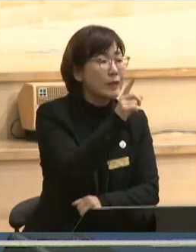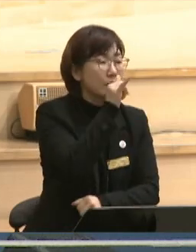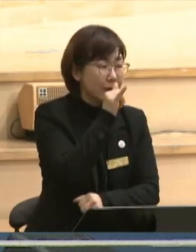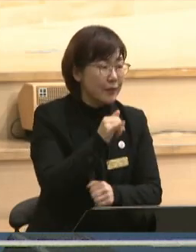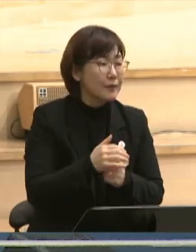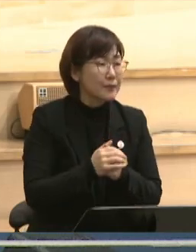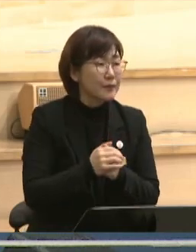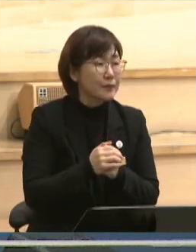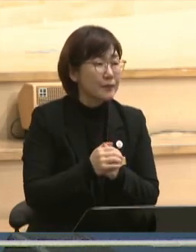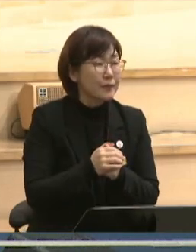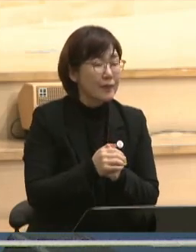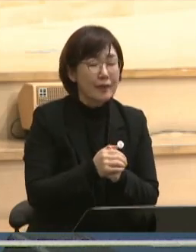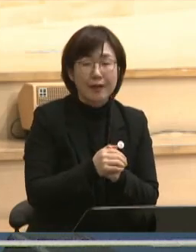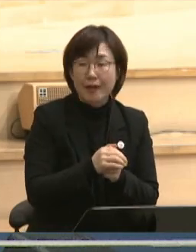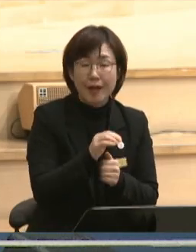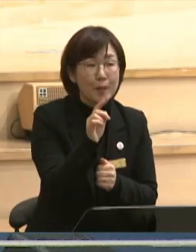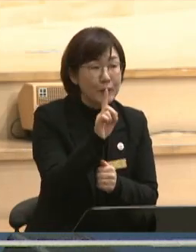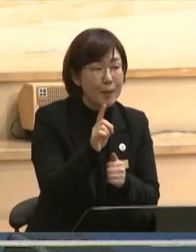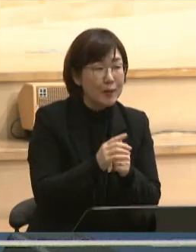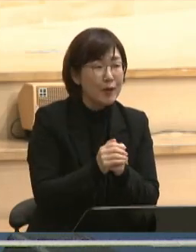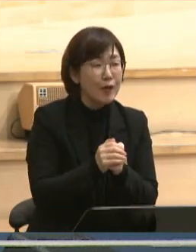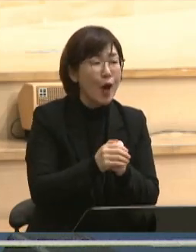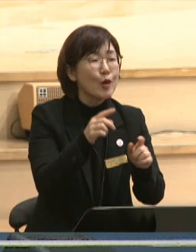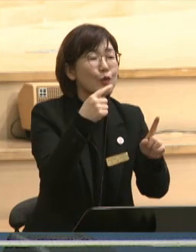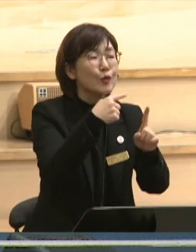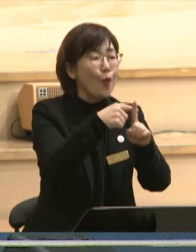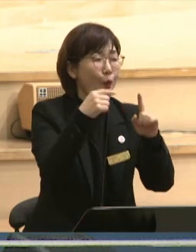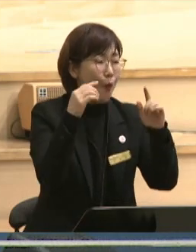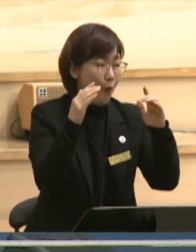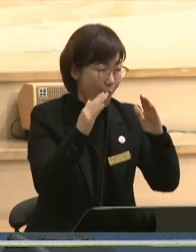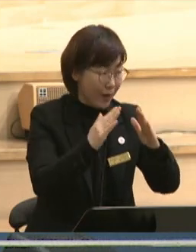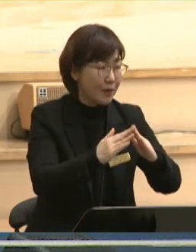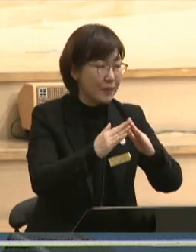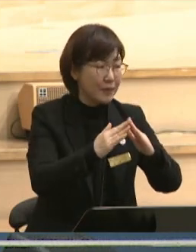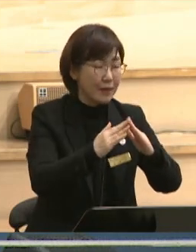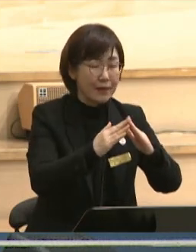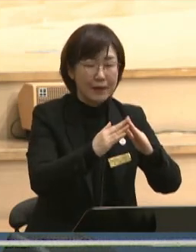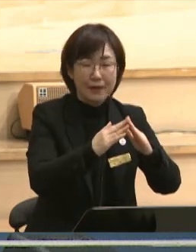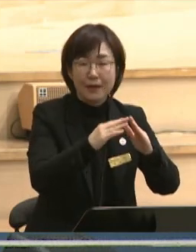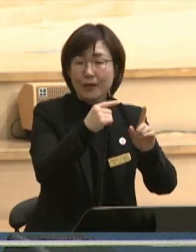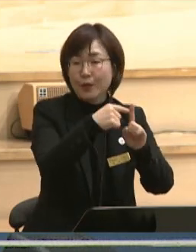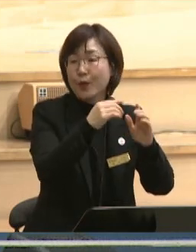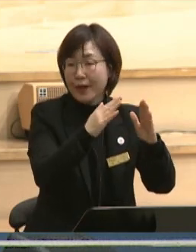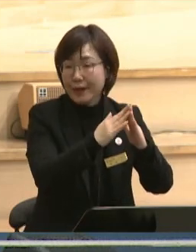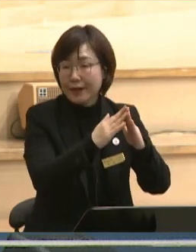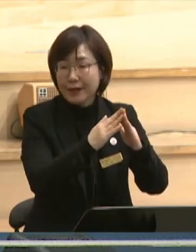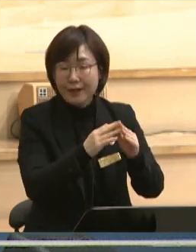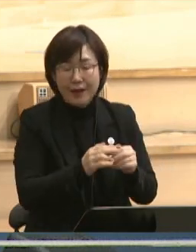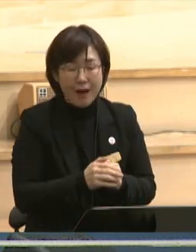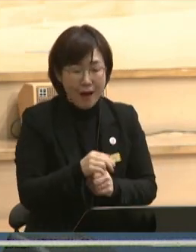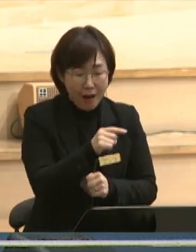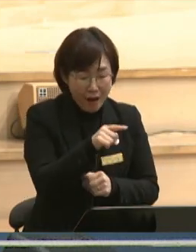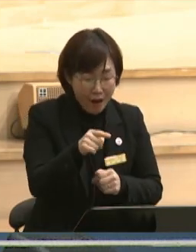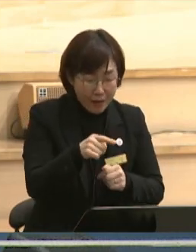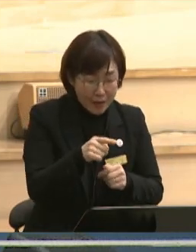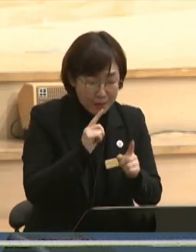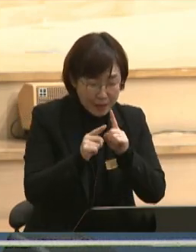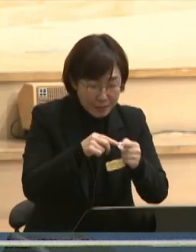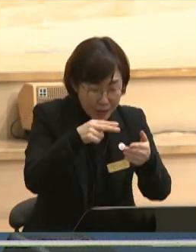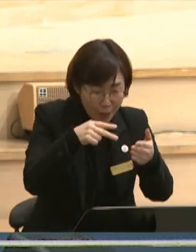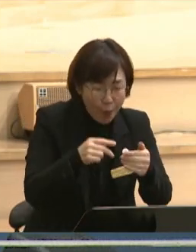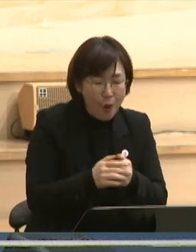그게 뭐냐면 바로 교회입니다 교회 저는이 말씀 보고 주님